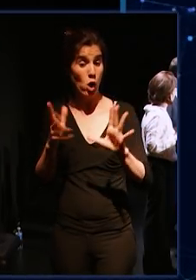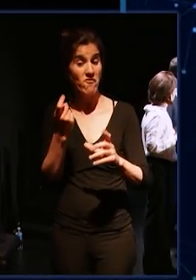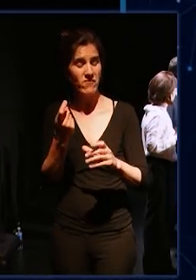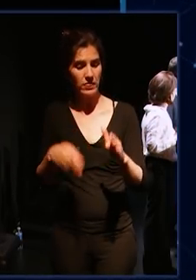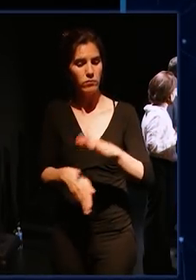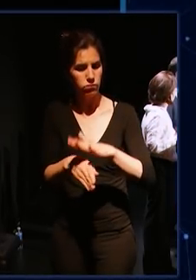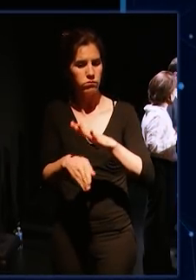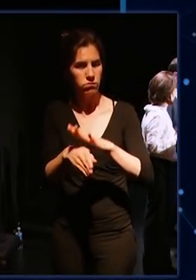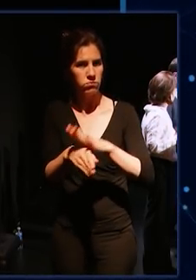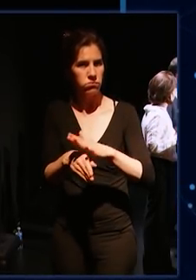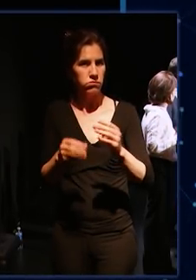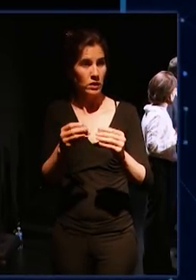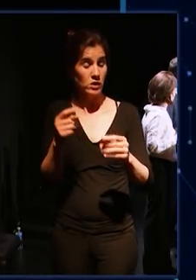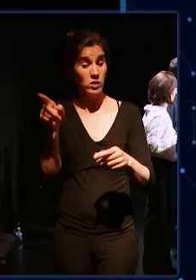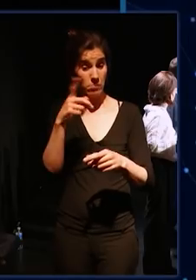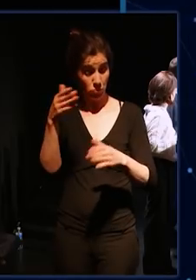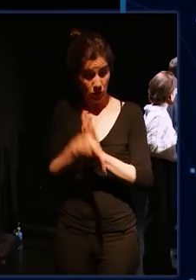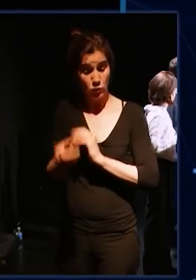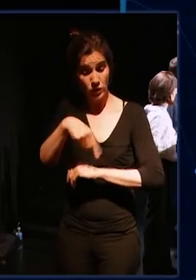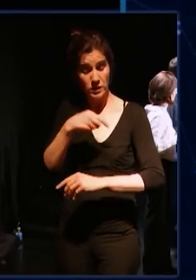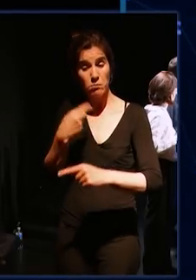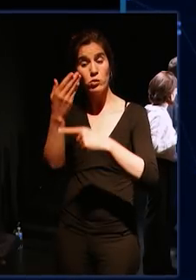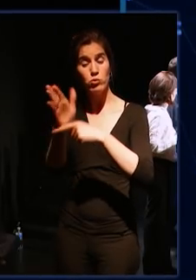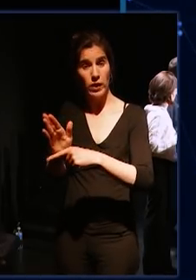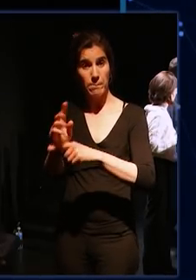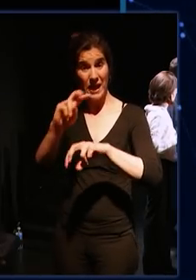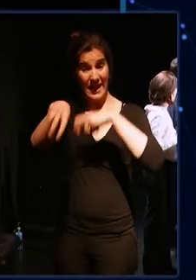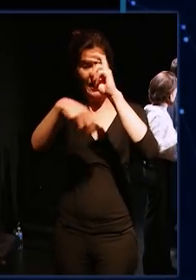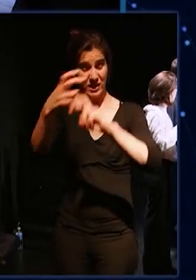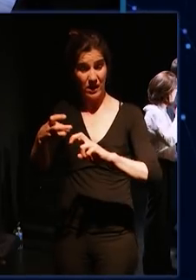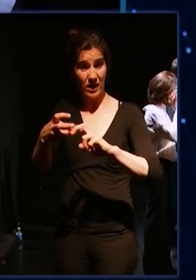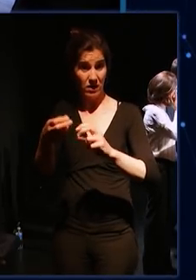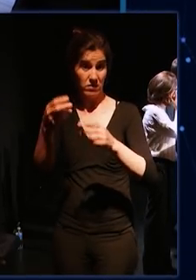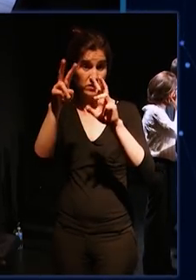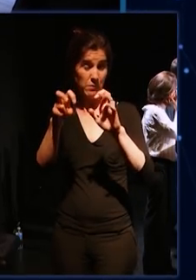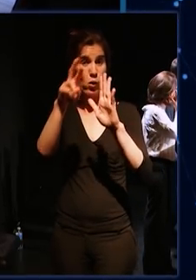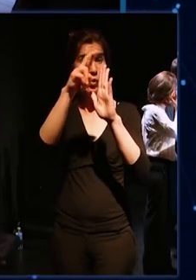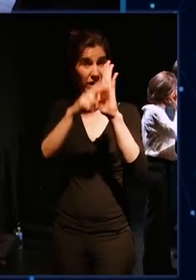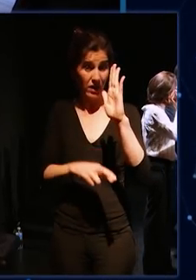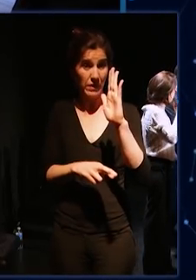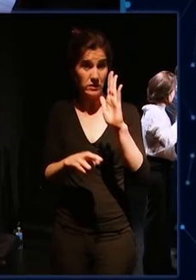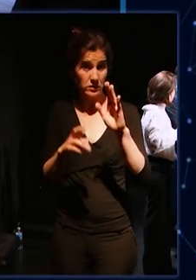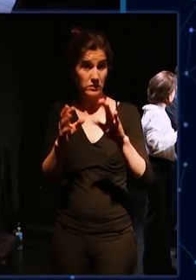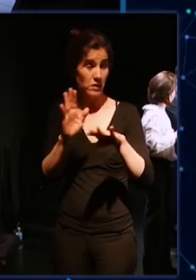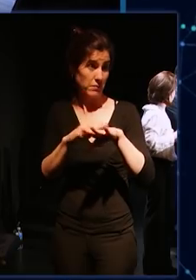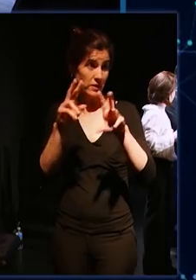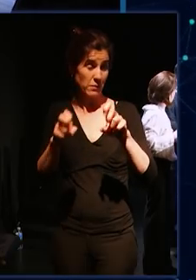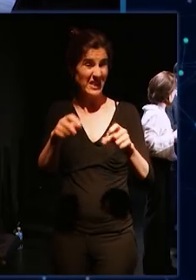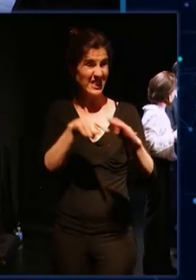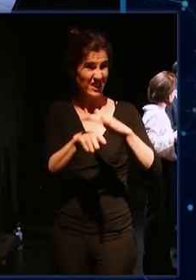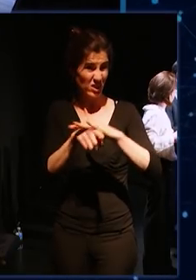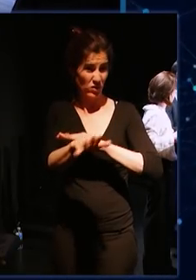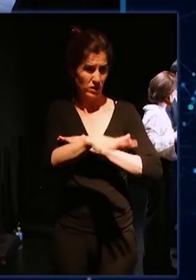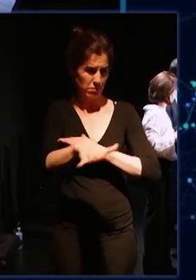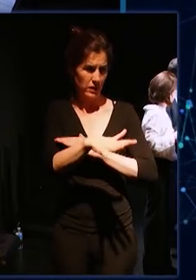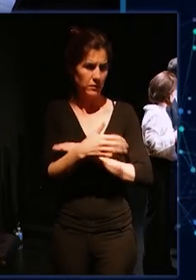reformar l'ordenança de gestió d'espais. Pel que fa a les festes i espais d'oci, hem fet molta feina aquests 4 anys